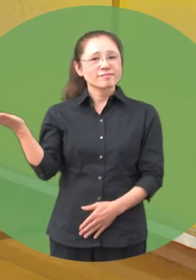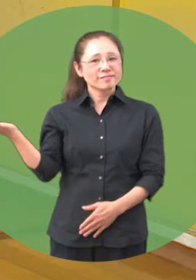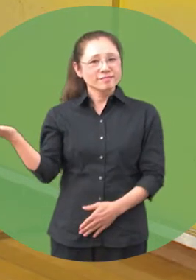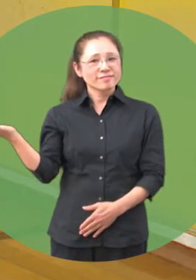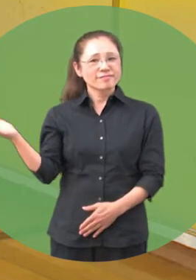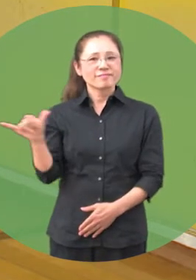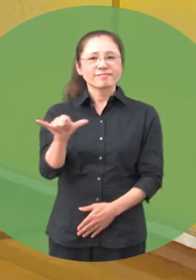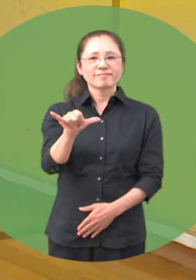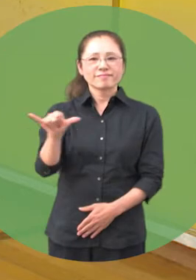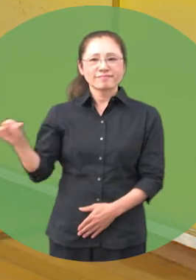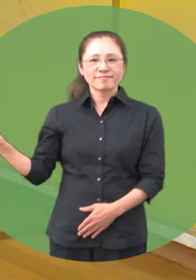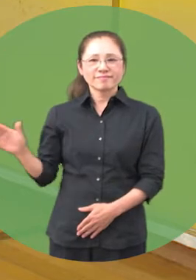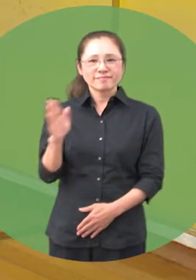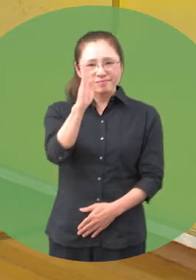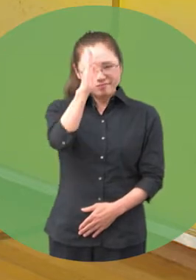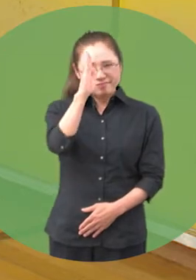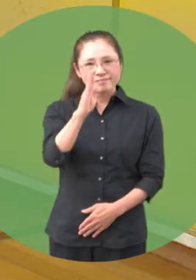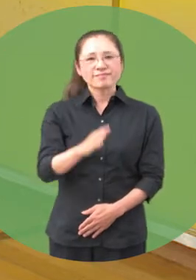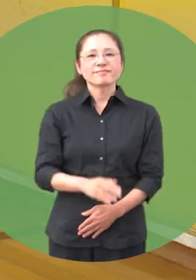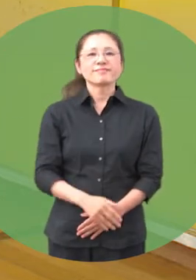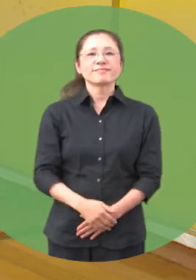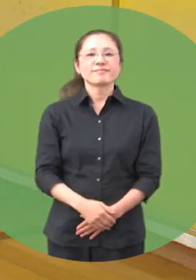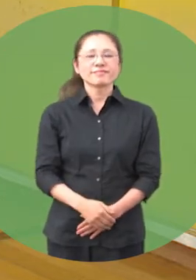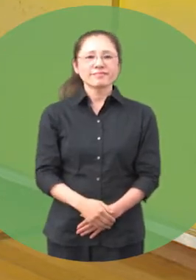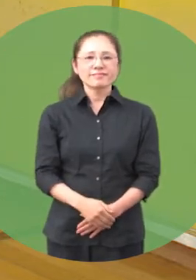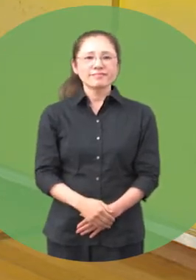ご連絡ください。